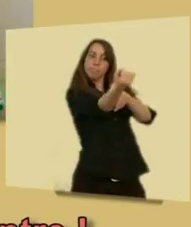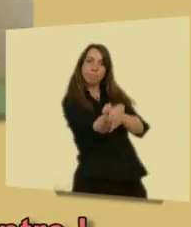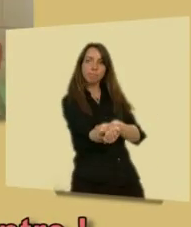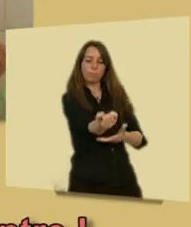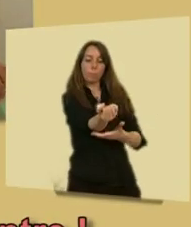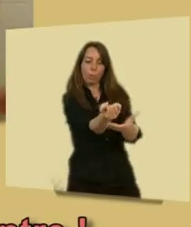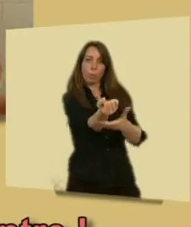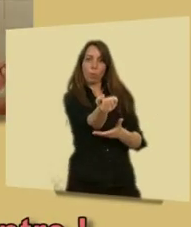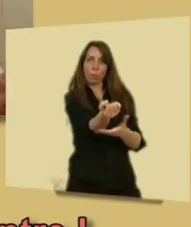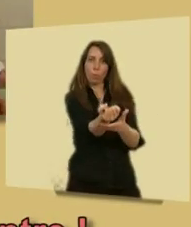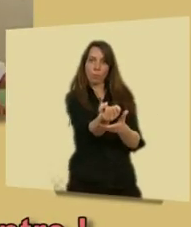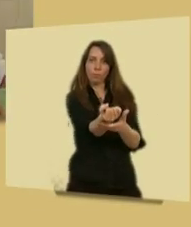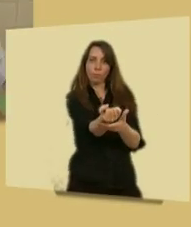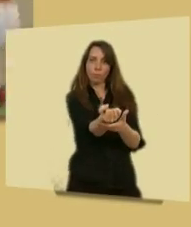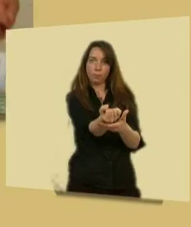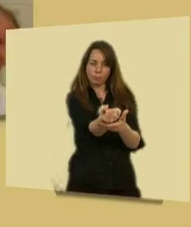Voilà.